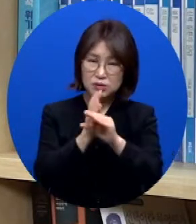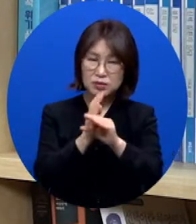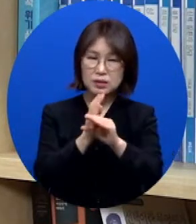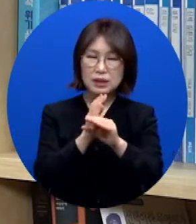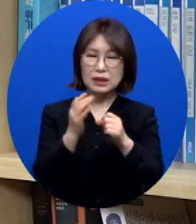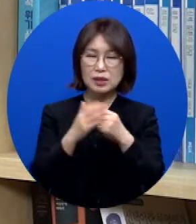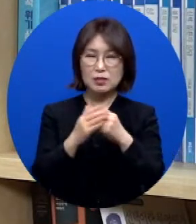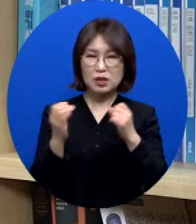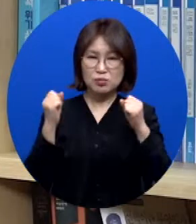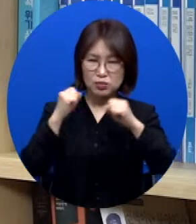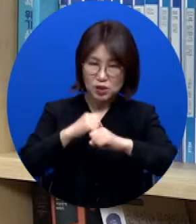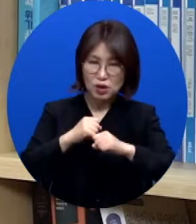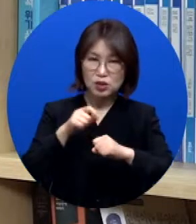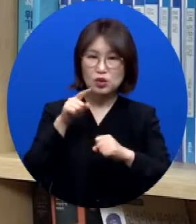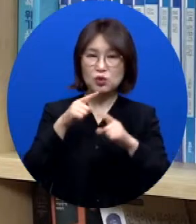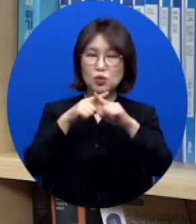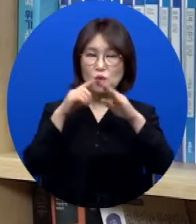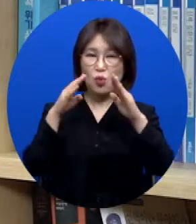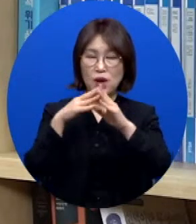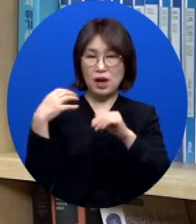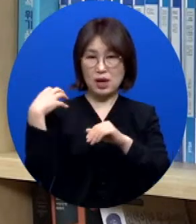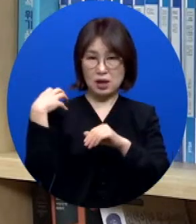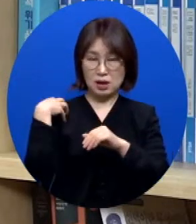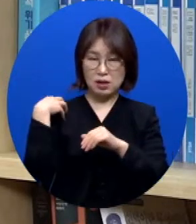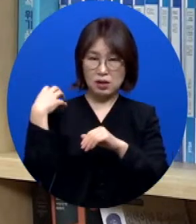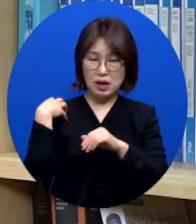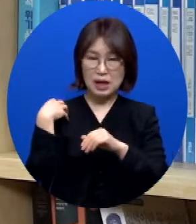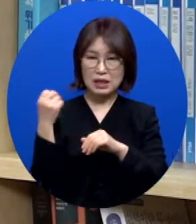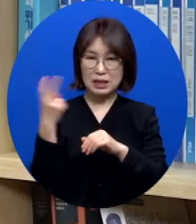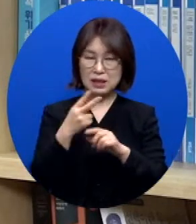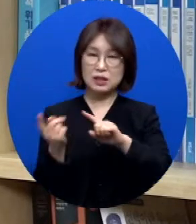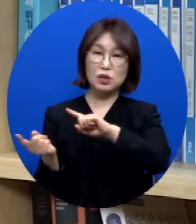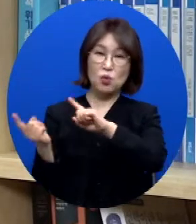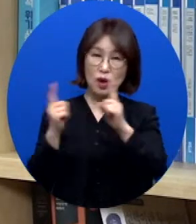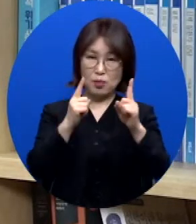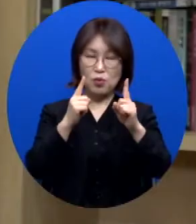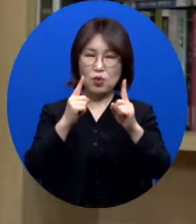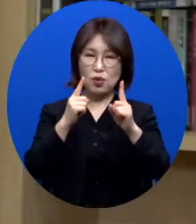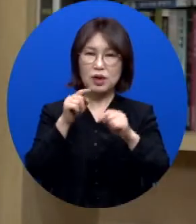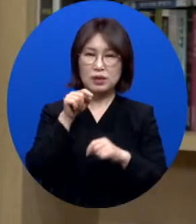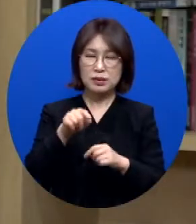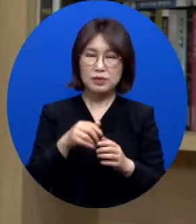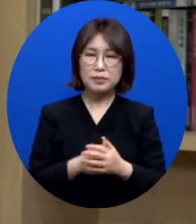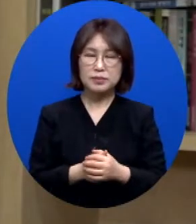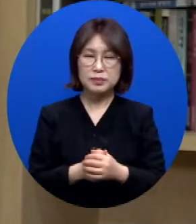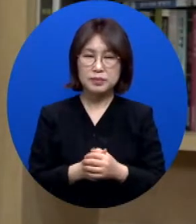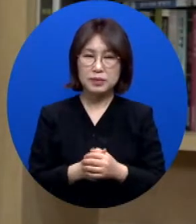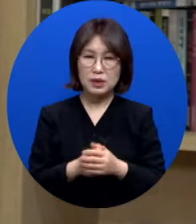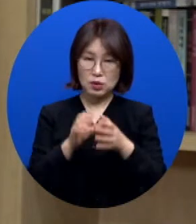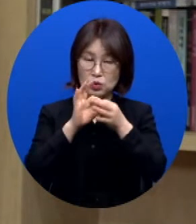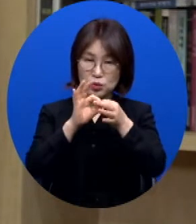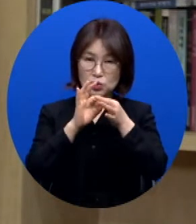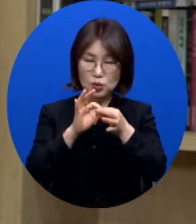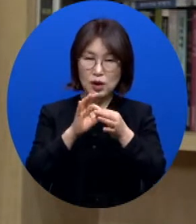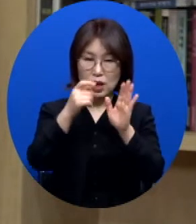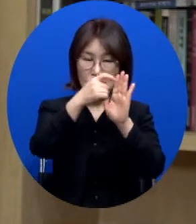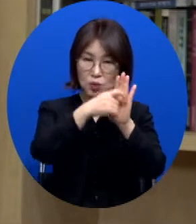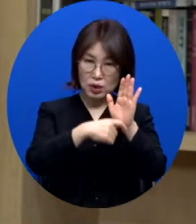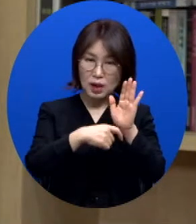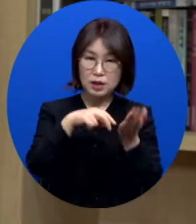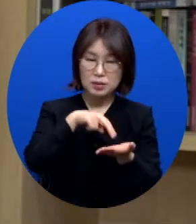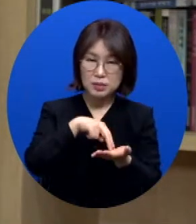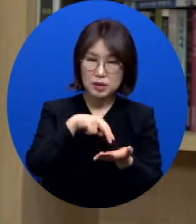그 무너진 교회의 제 기능들을 회복하고자 하는 것입니다. 이것을 위하여 교단